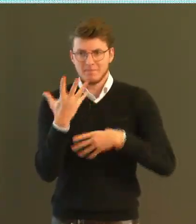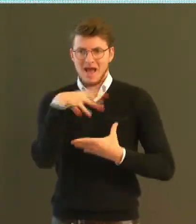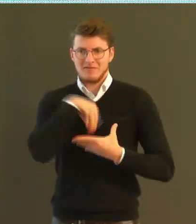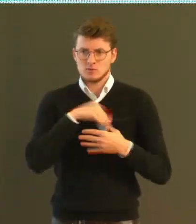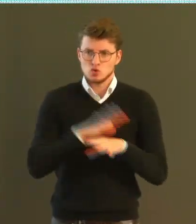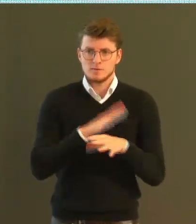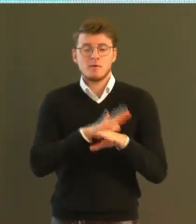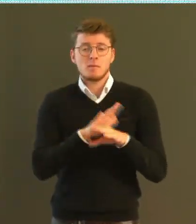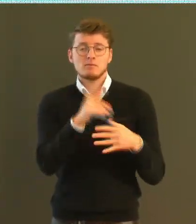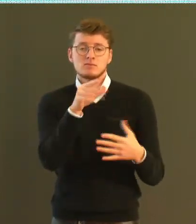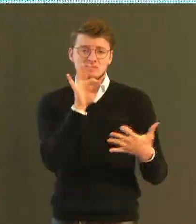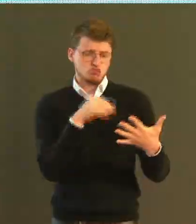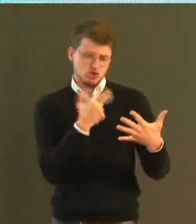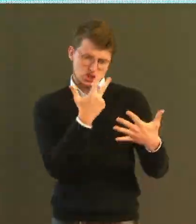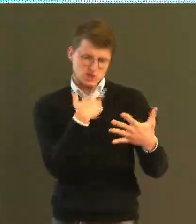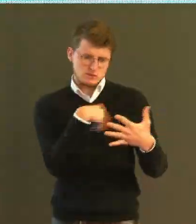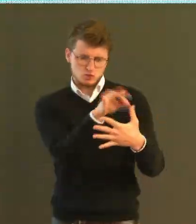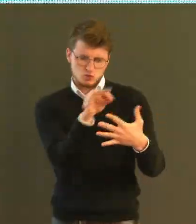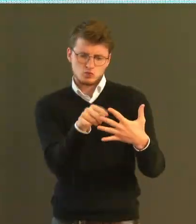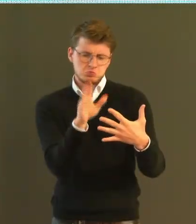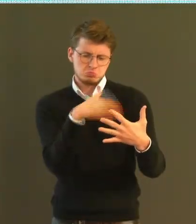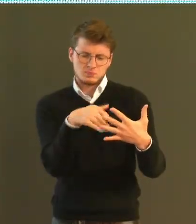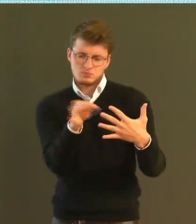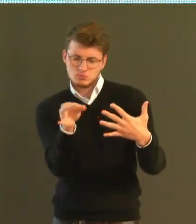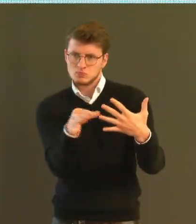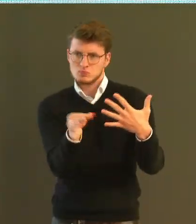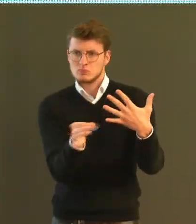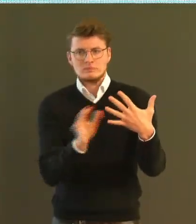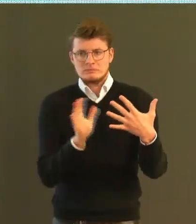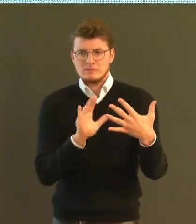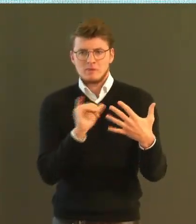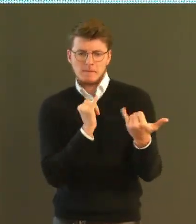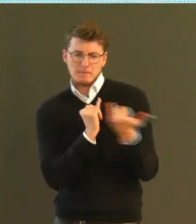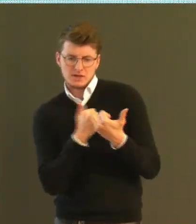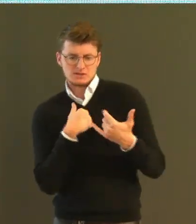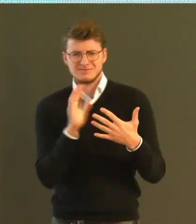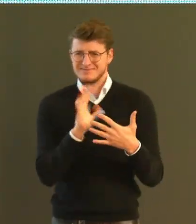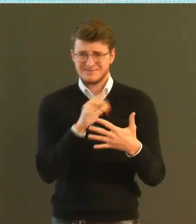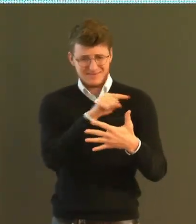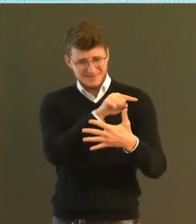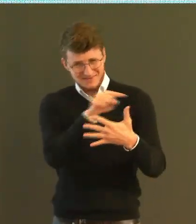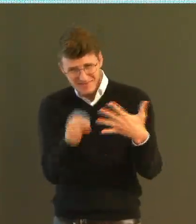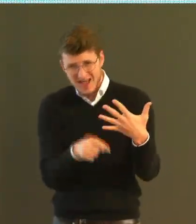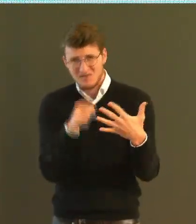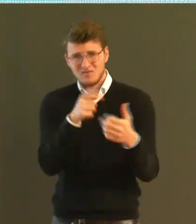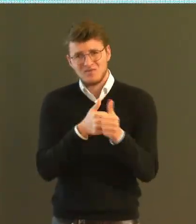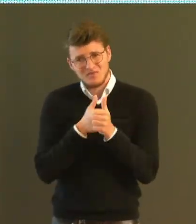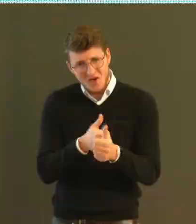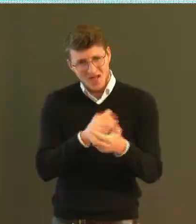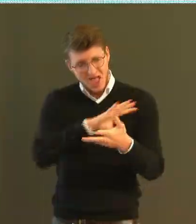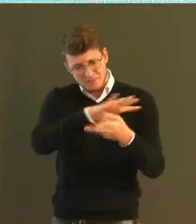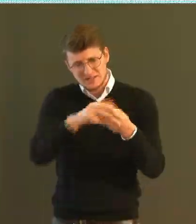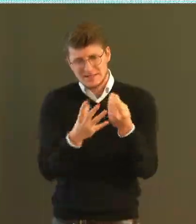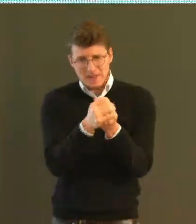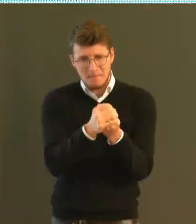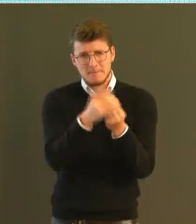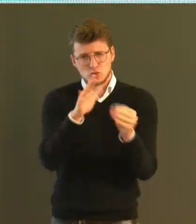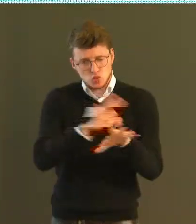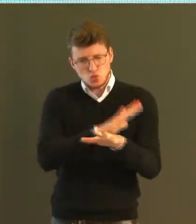entendre nitrates comme nous l'avons mise à l'eau vers ce créneau